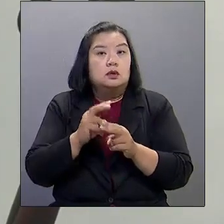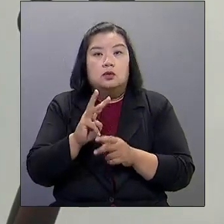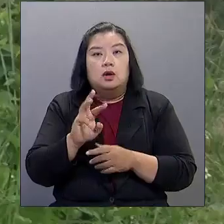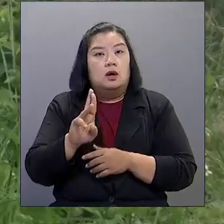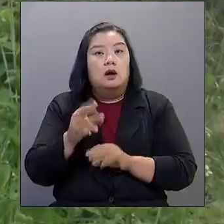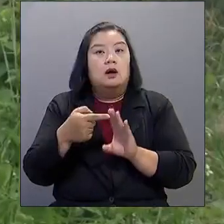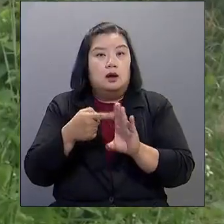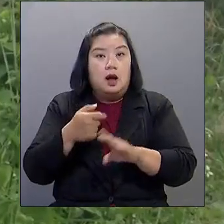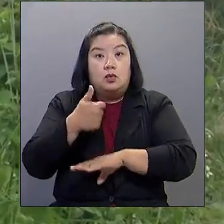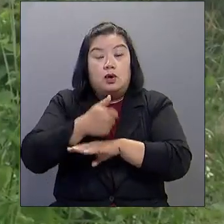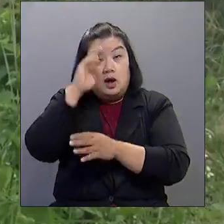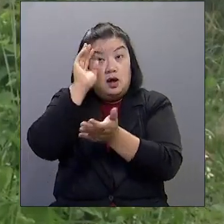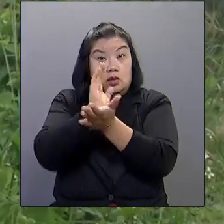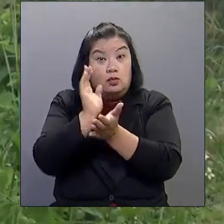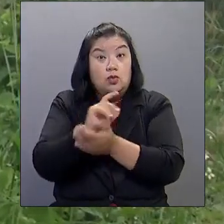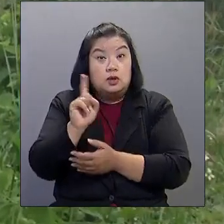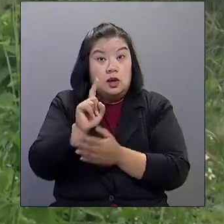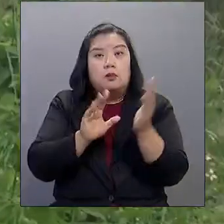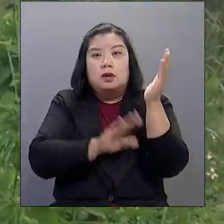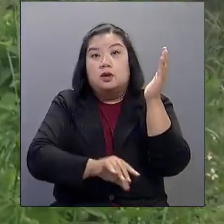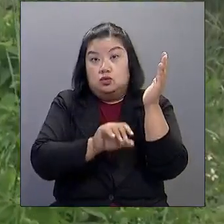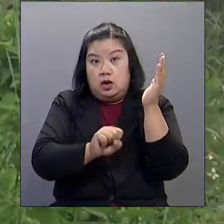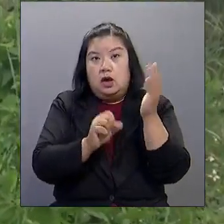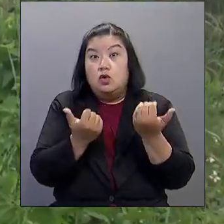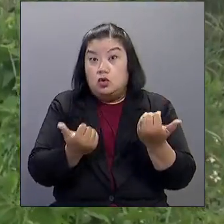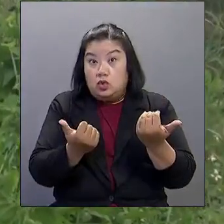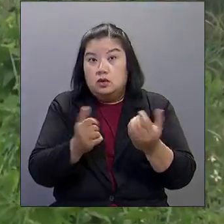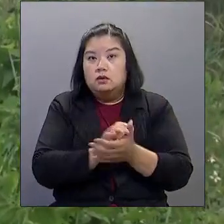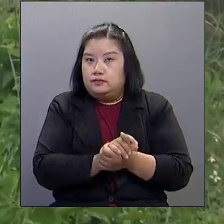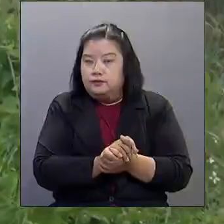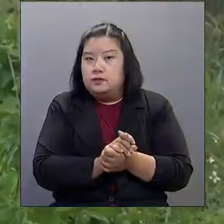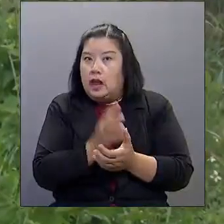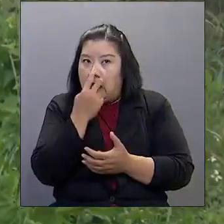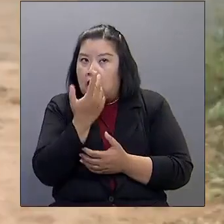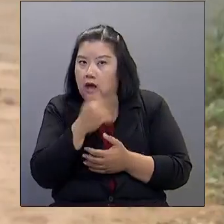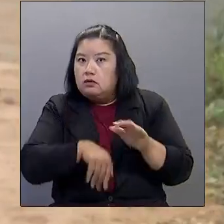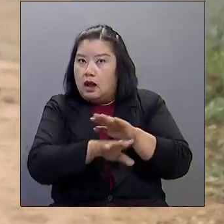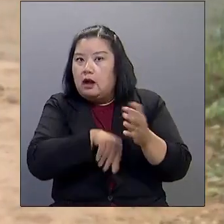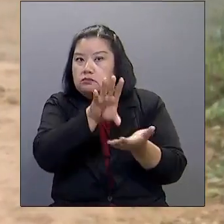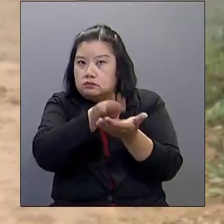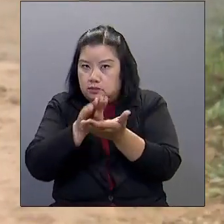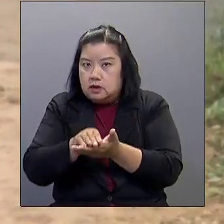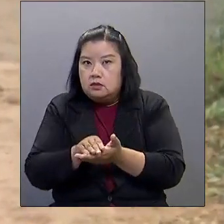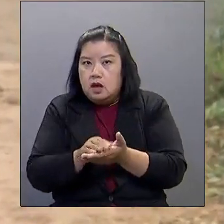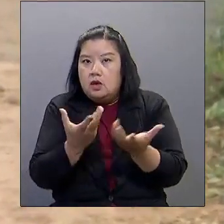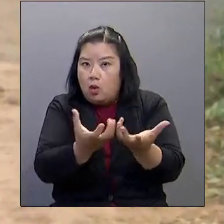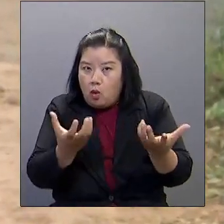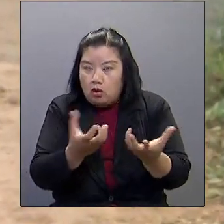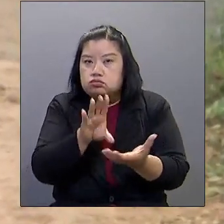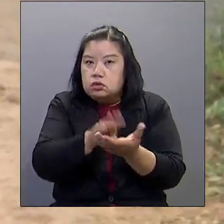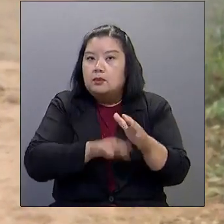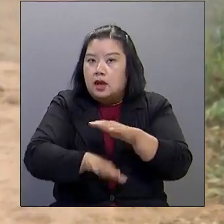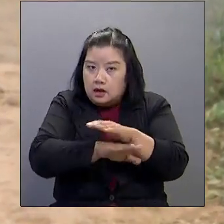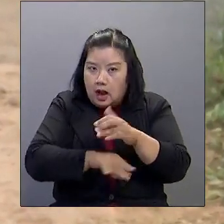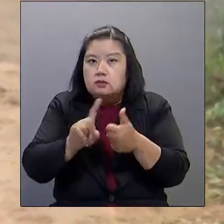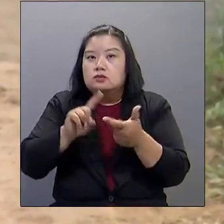พินันท์ผู้บังคับการตำรวจภูธรจังหวัดสงขลาบอกว่าก็คืบหน้าไปมากนะคะจากวัตถุพยานที่ได้ในที่เกิดเหตุรวมไปถึงการสอบปาก